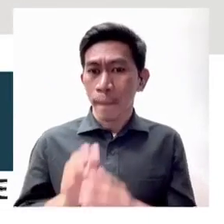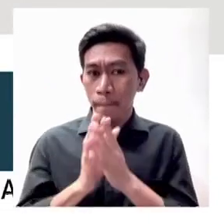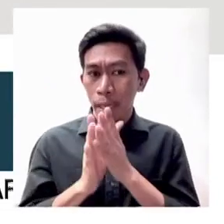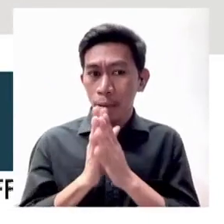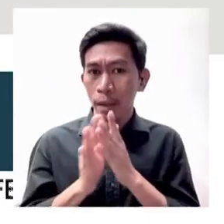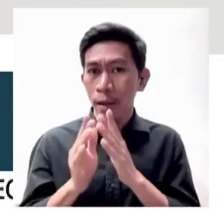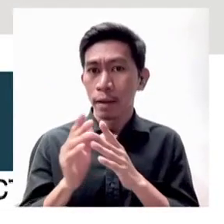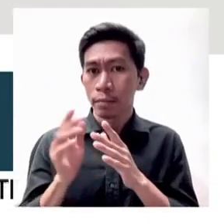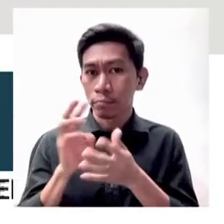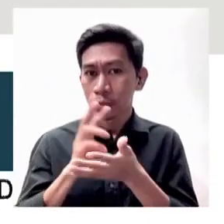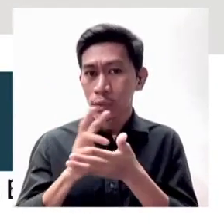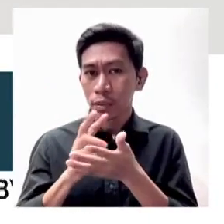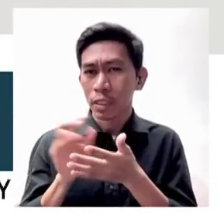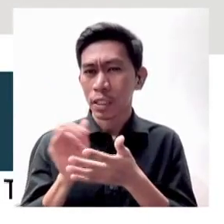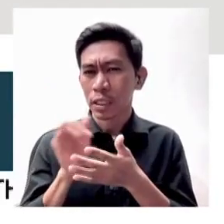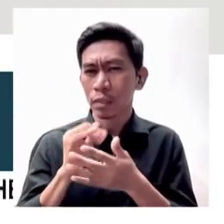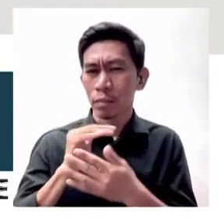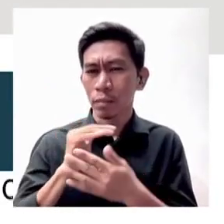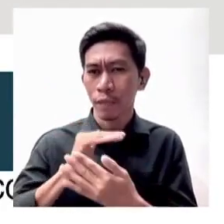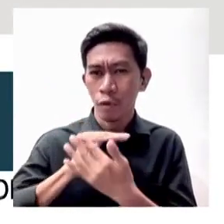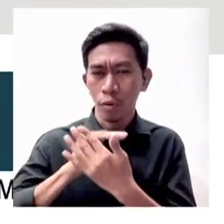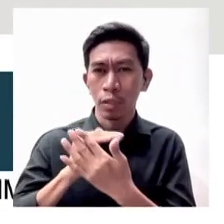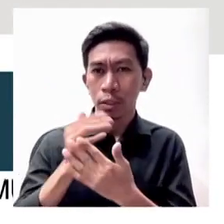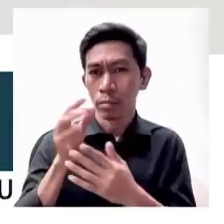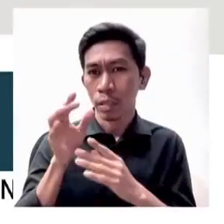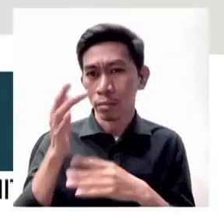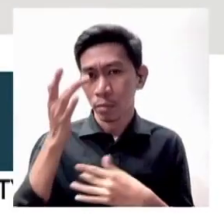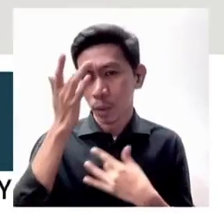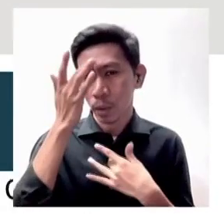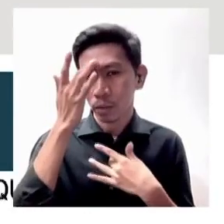mga na-detect din. Kasi respiratory din lahat eh.